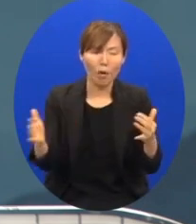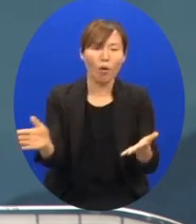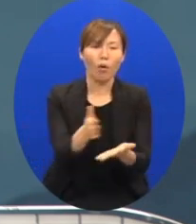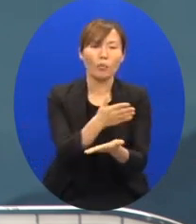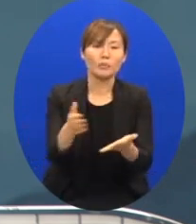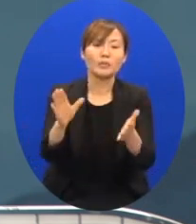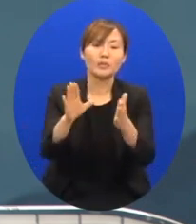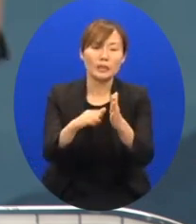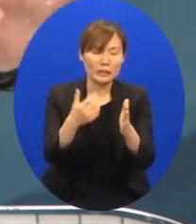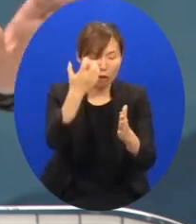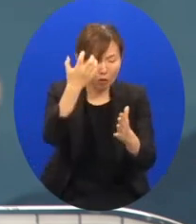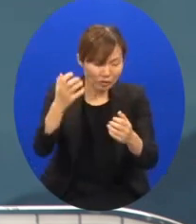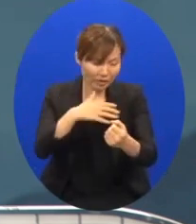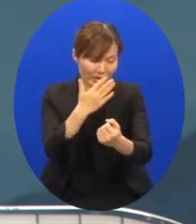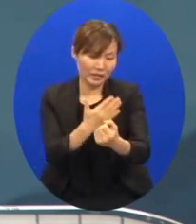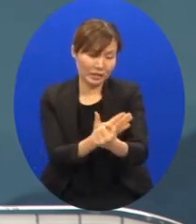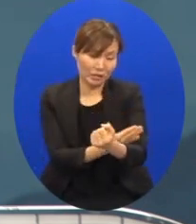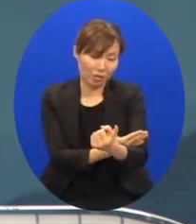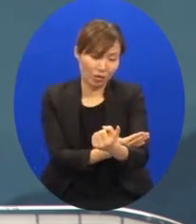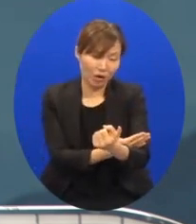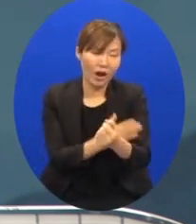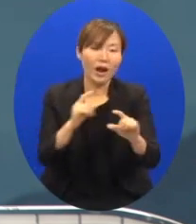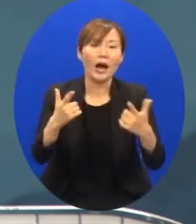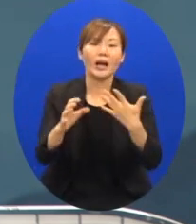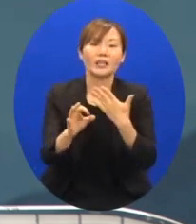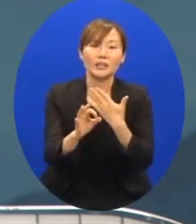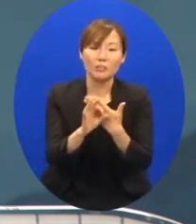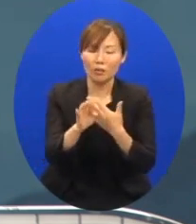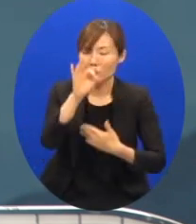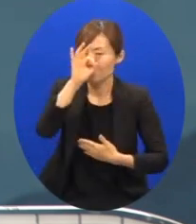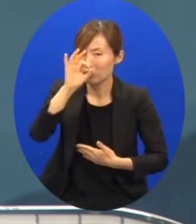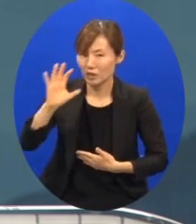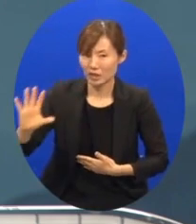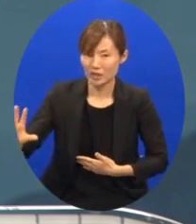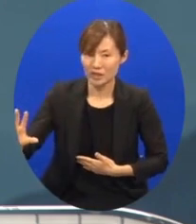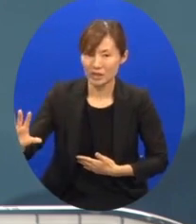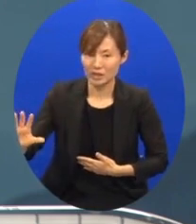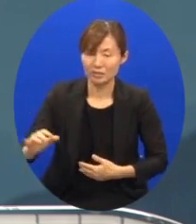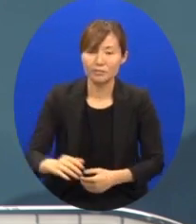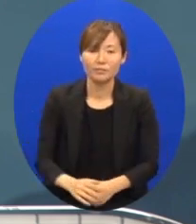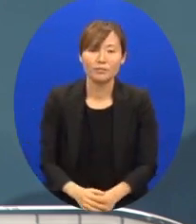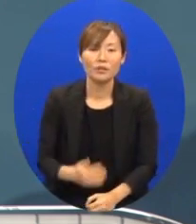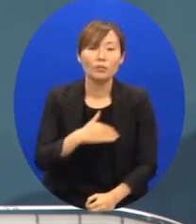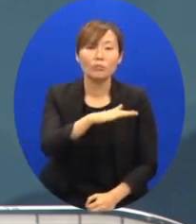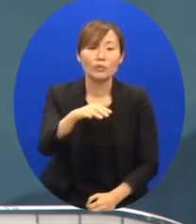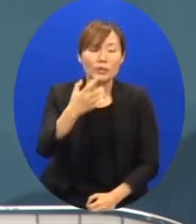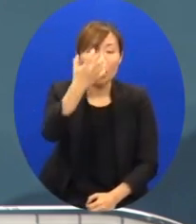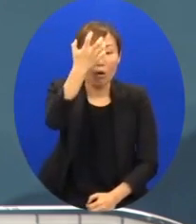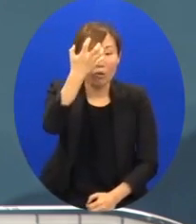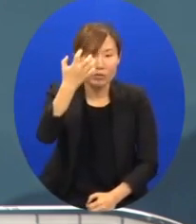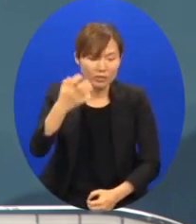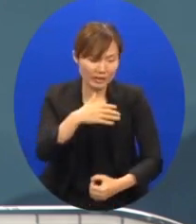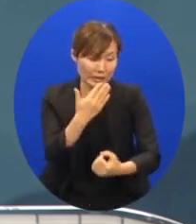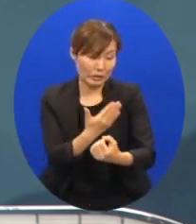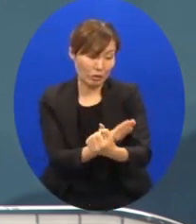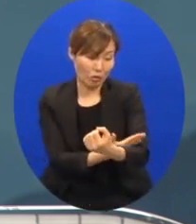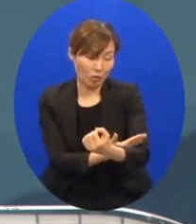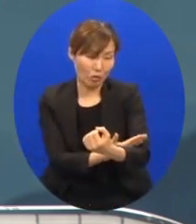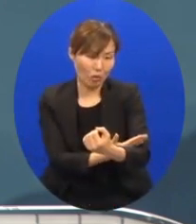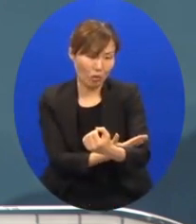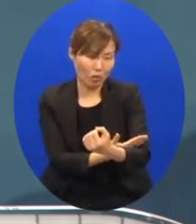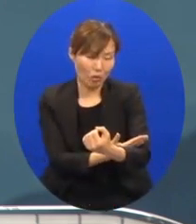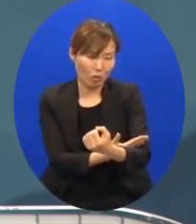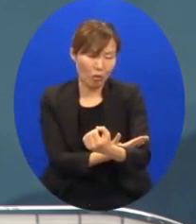능력이 아니고는 할 수가 없었습니다 우리라고 다른 믹 우리도 성령의 능력이 없이는 이